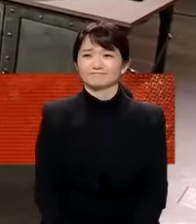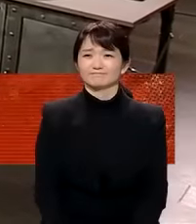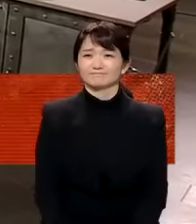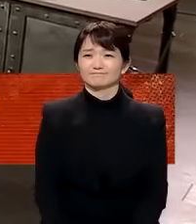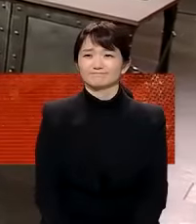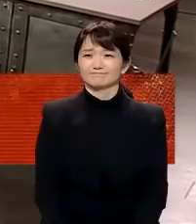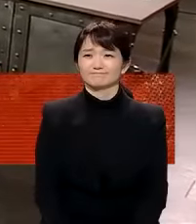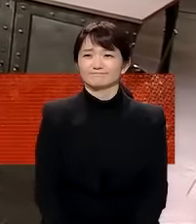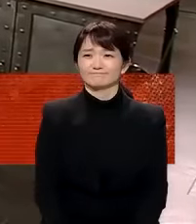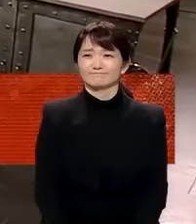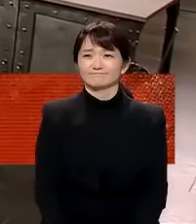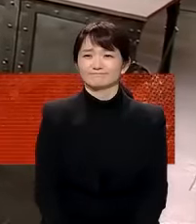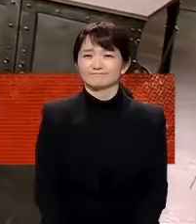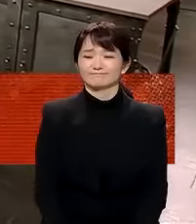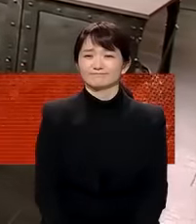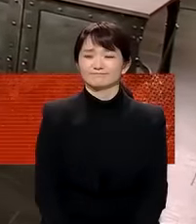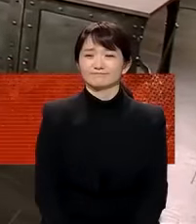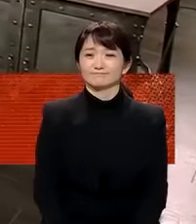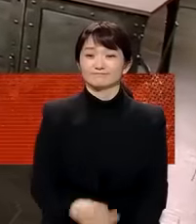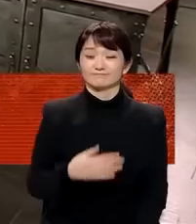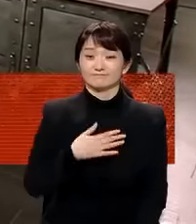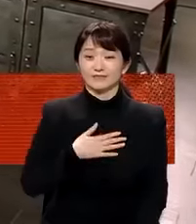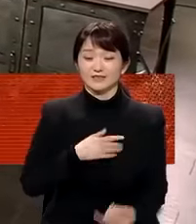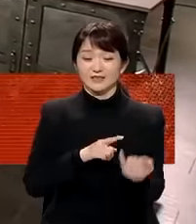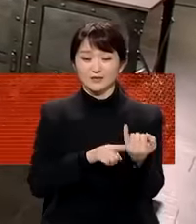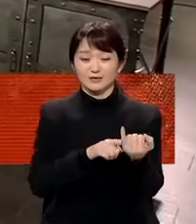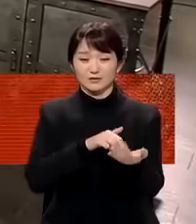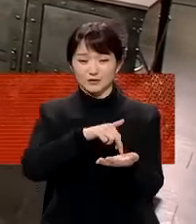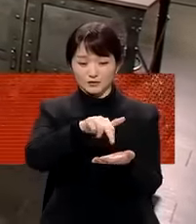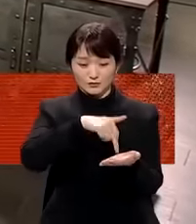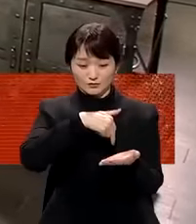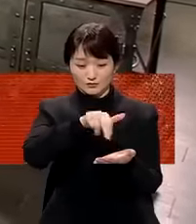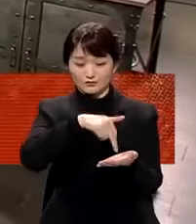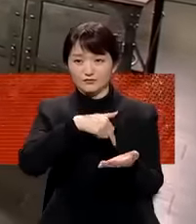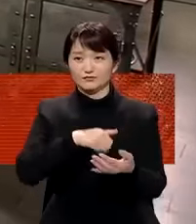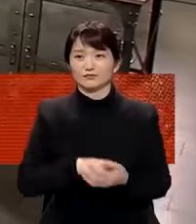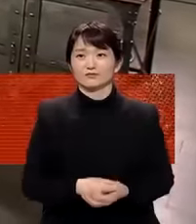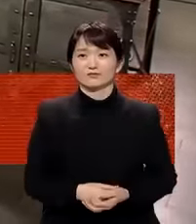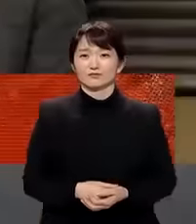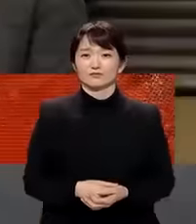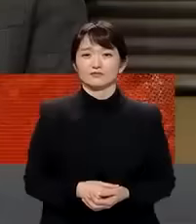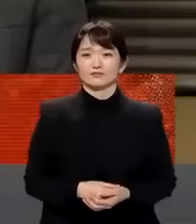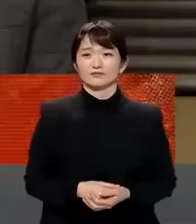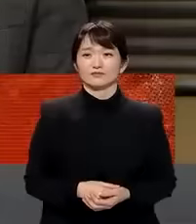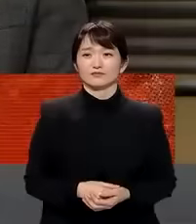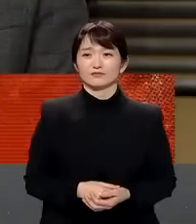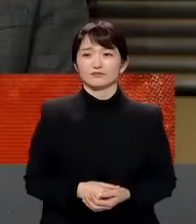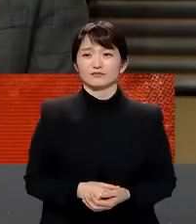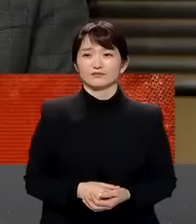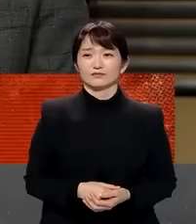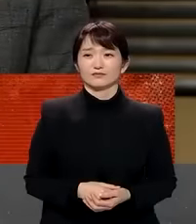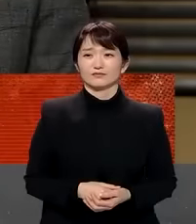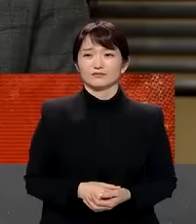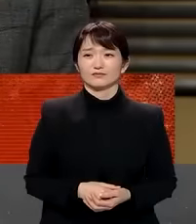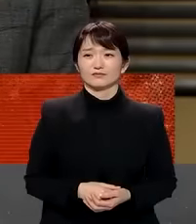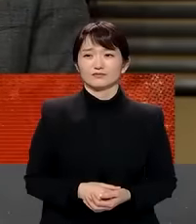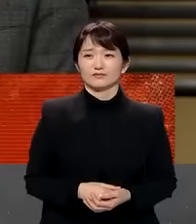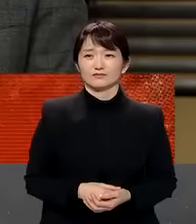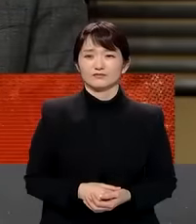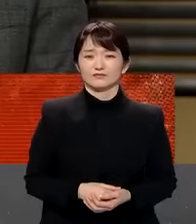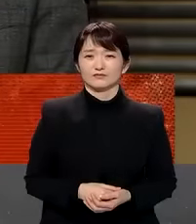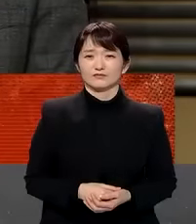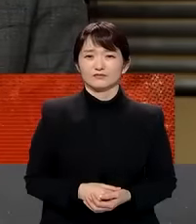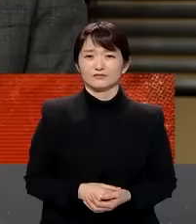이분 하고 이제 이렇게 톡으로 대화를 했는데 그까 이런 식의 어떤 반응이 나올 걸 제가 미리